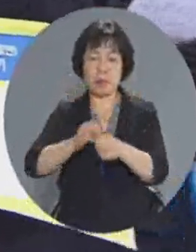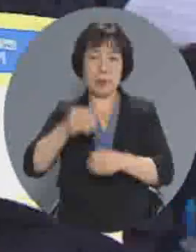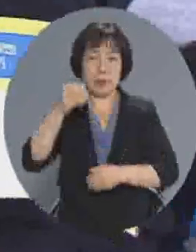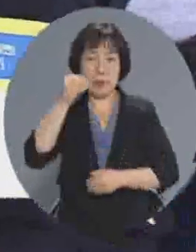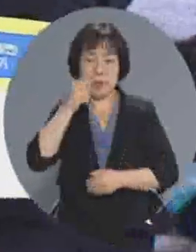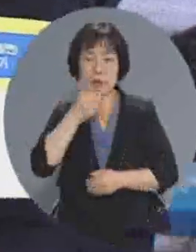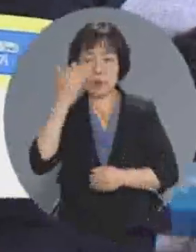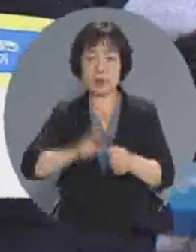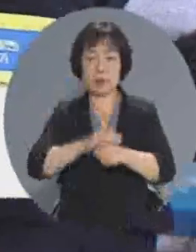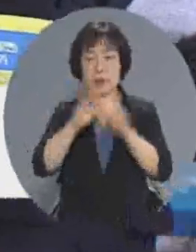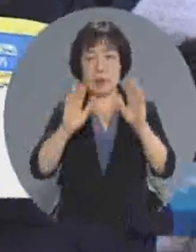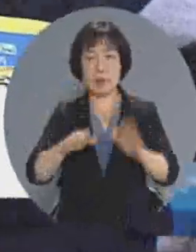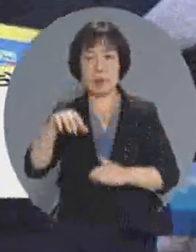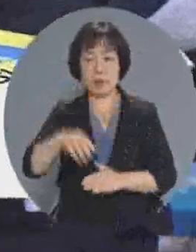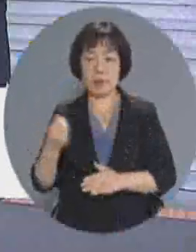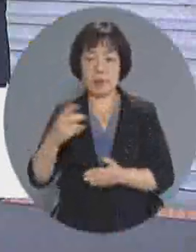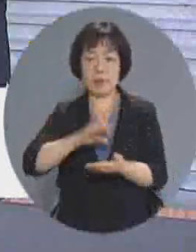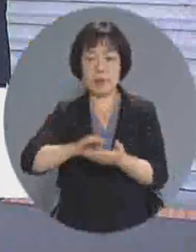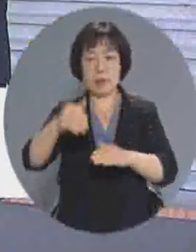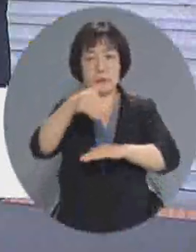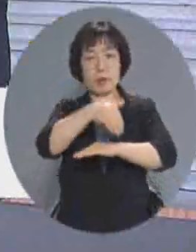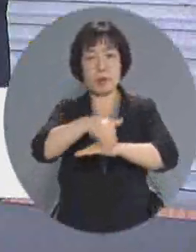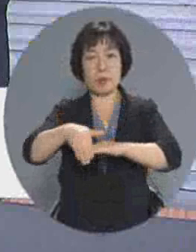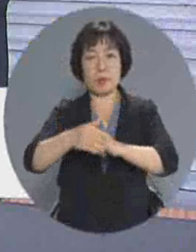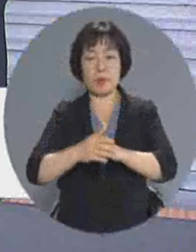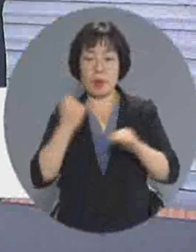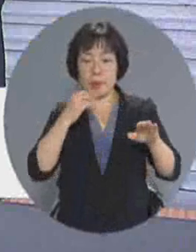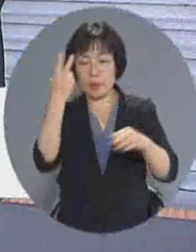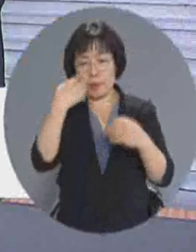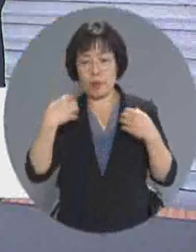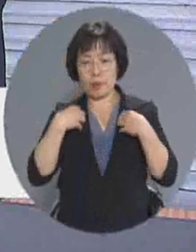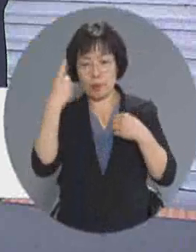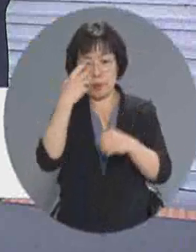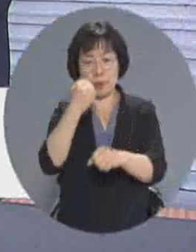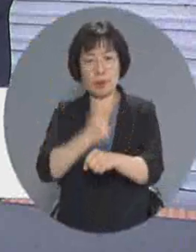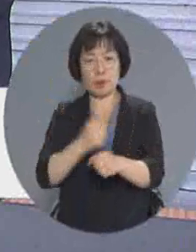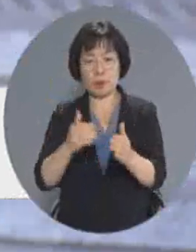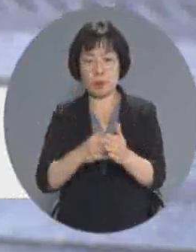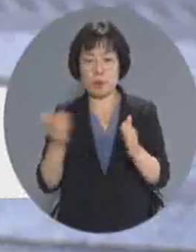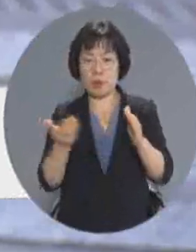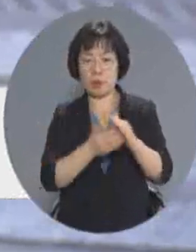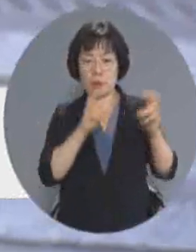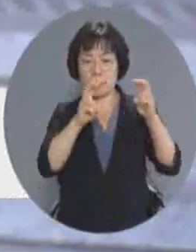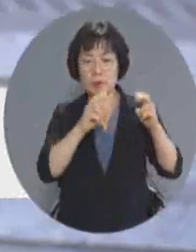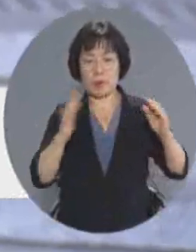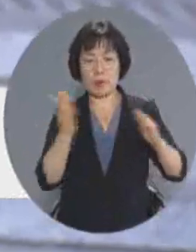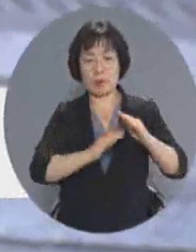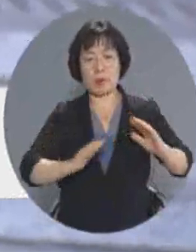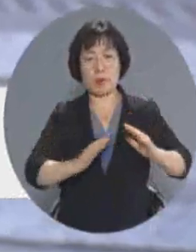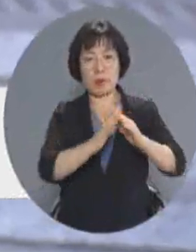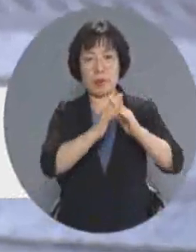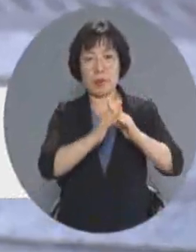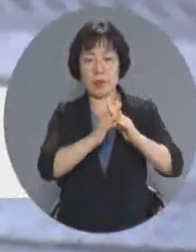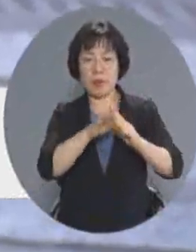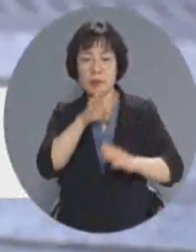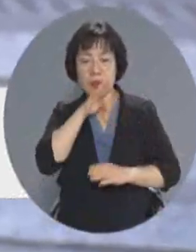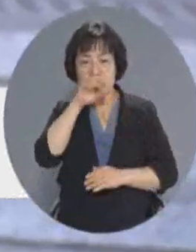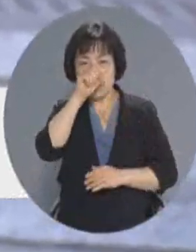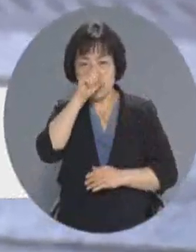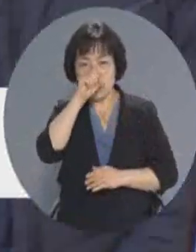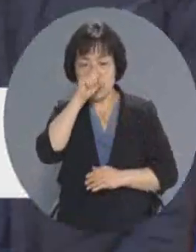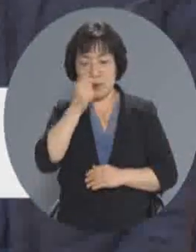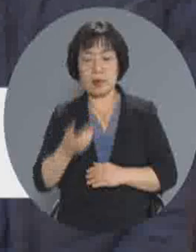있는 여수박람회장 사후활용계획이 해수부의 용역 이후 항만공사가 공공개발한다는 가장 현실적인